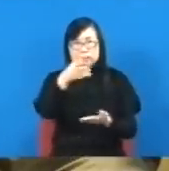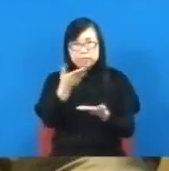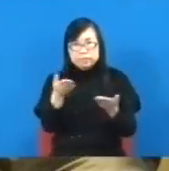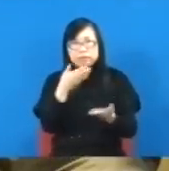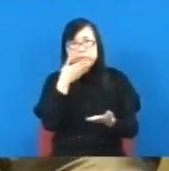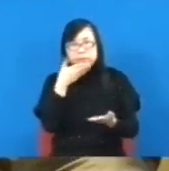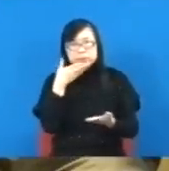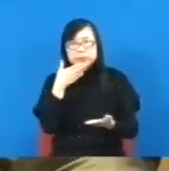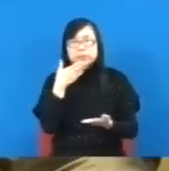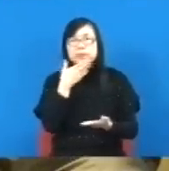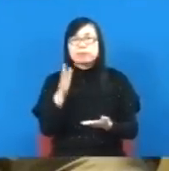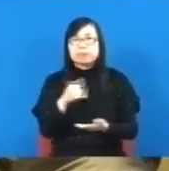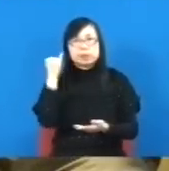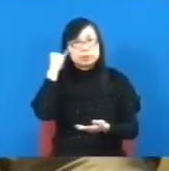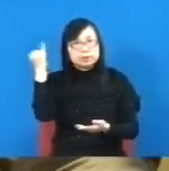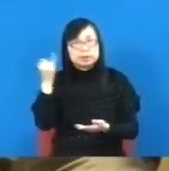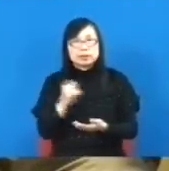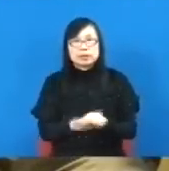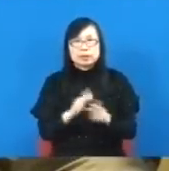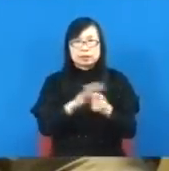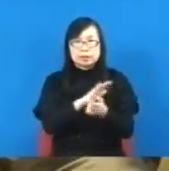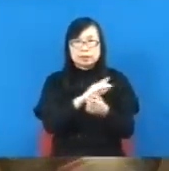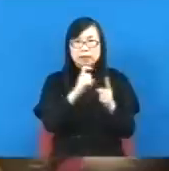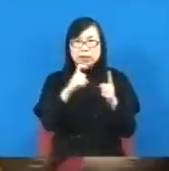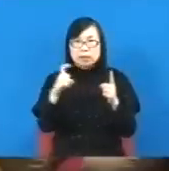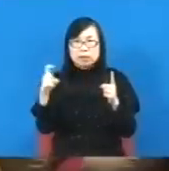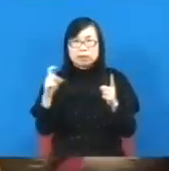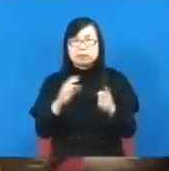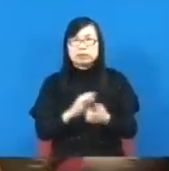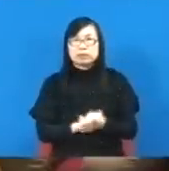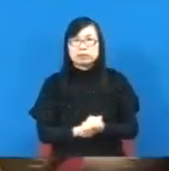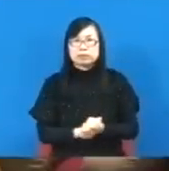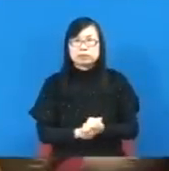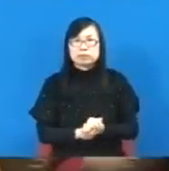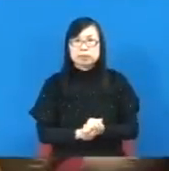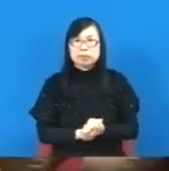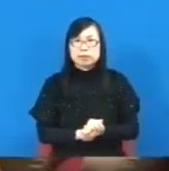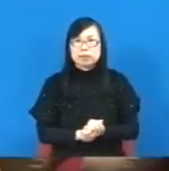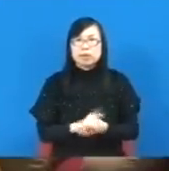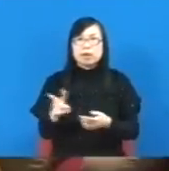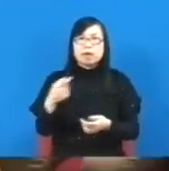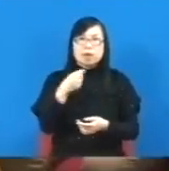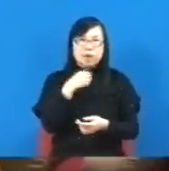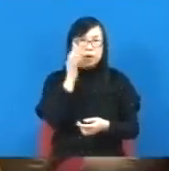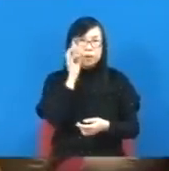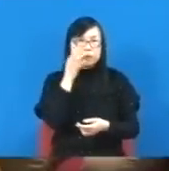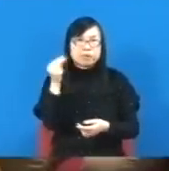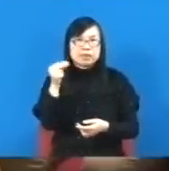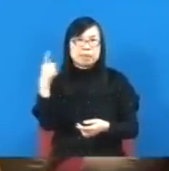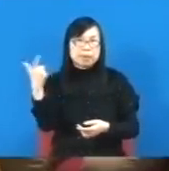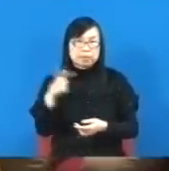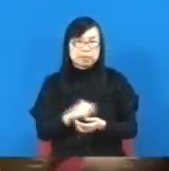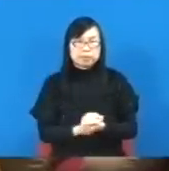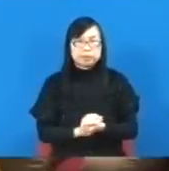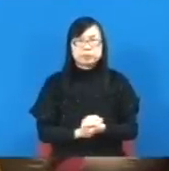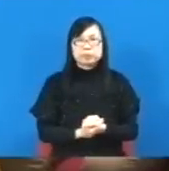紀輕，好似佢都好輕嘅。1999年嗰陣時都係就算唔係食奶粉， 七八歲嗰陣時 都係食緊奶嘴啫。嗱，